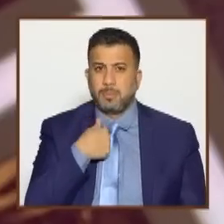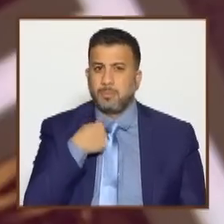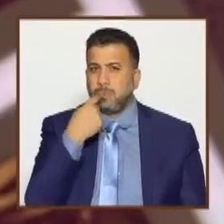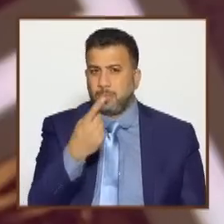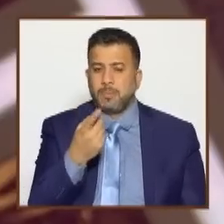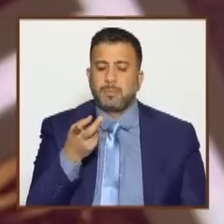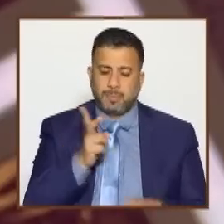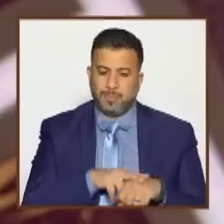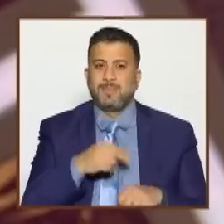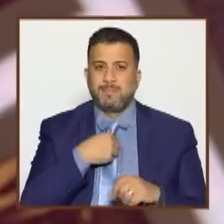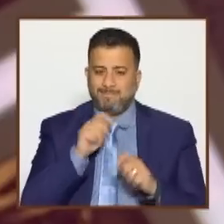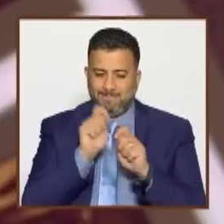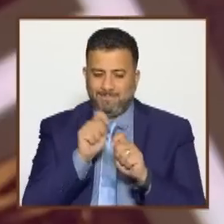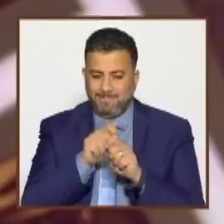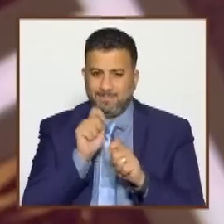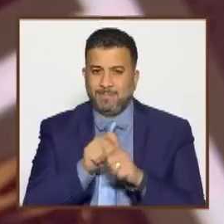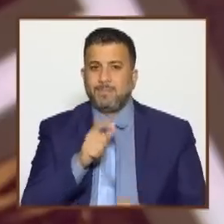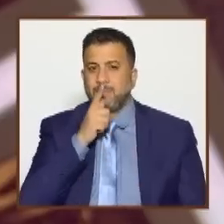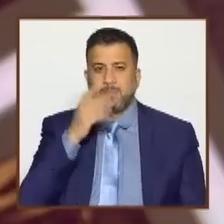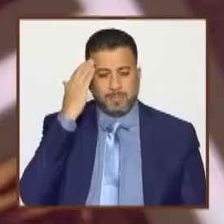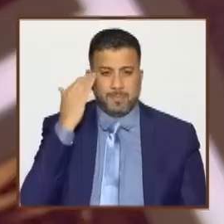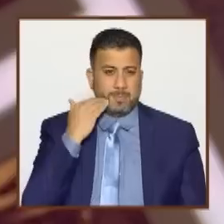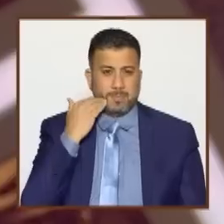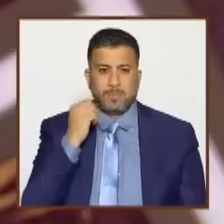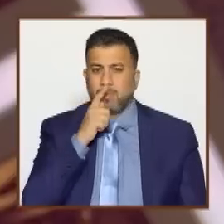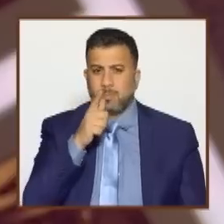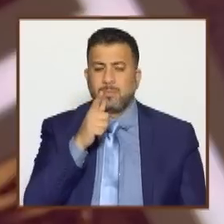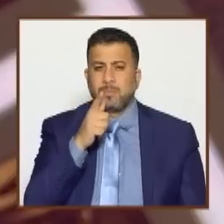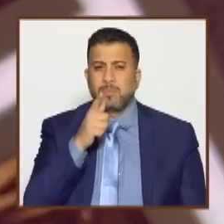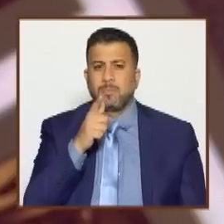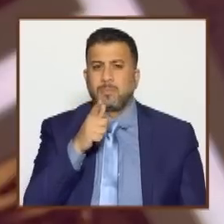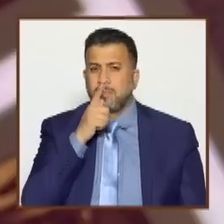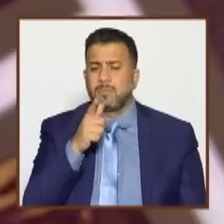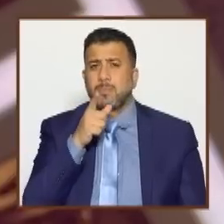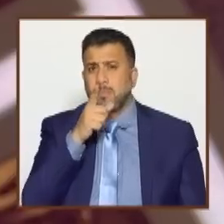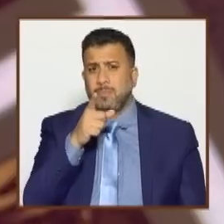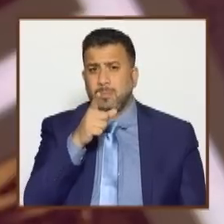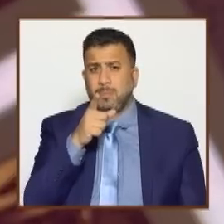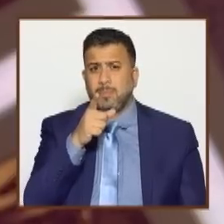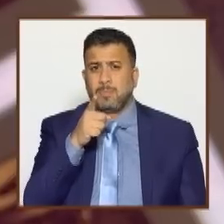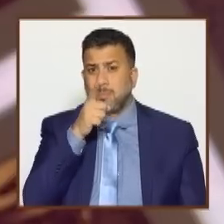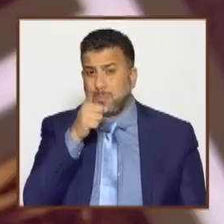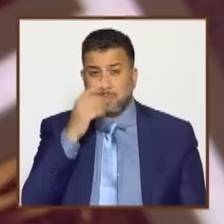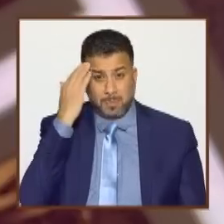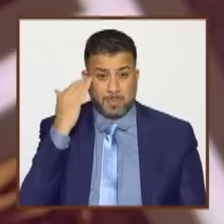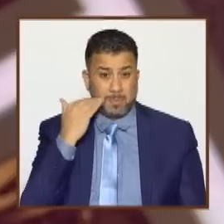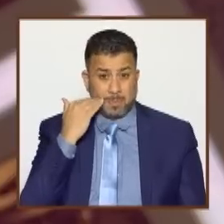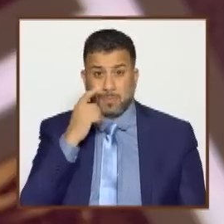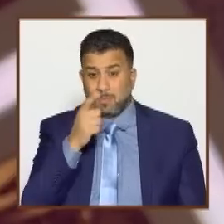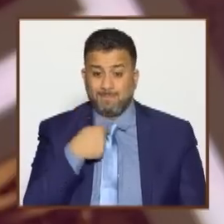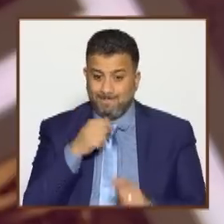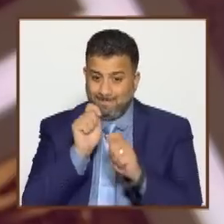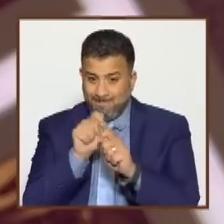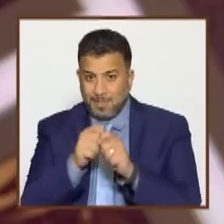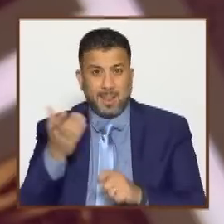نصيحة أخرى للأخت عبير بارك الله فيك. عبير بارك الله فيك، أعتقد بأنك أنت أخذت